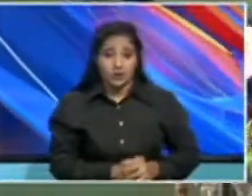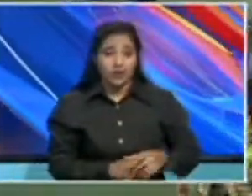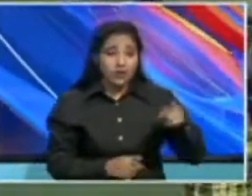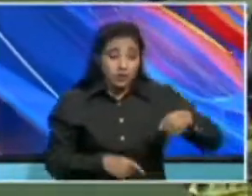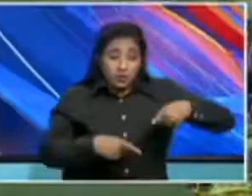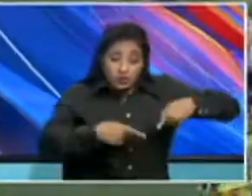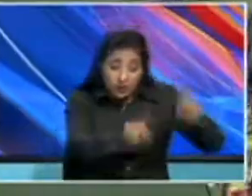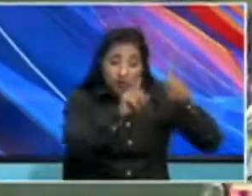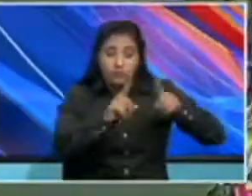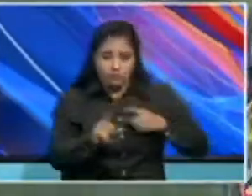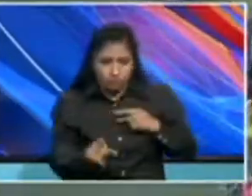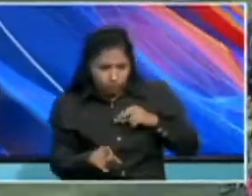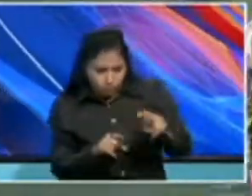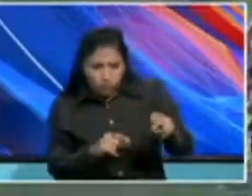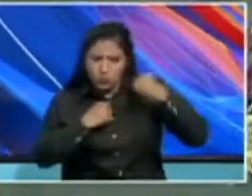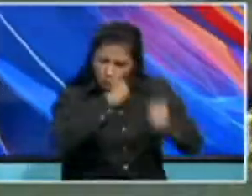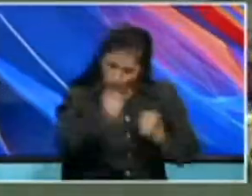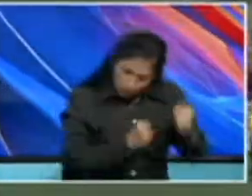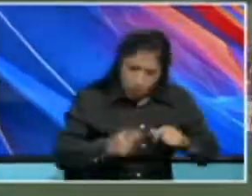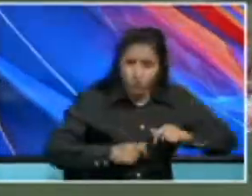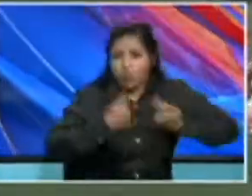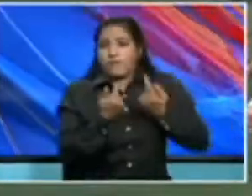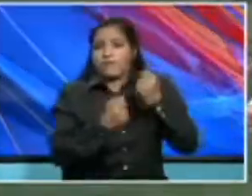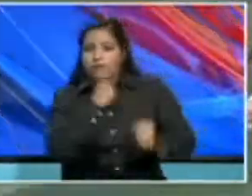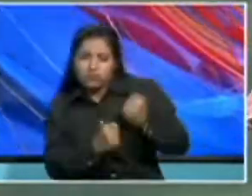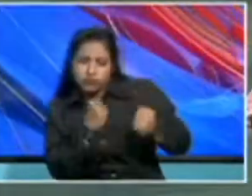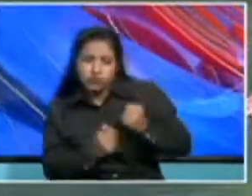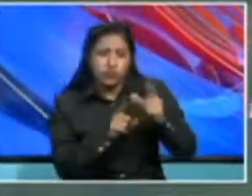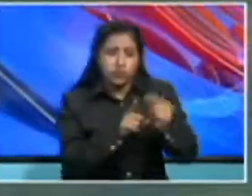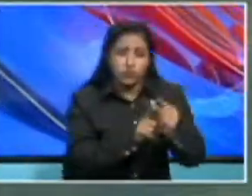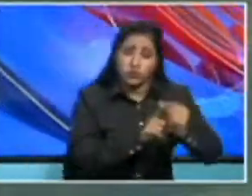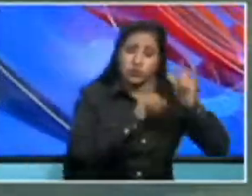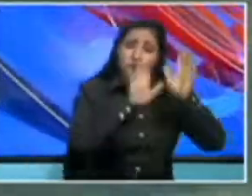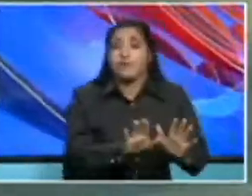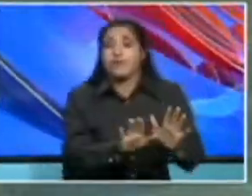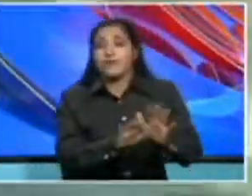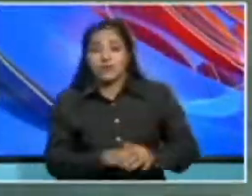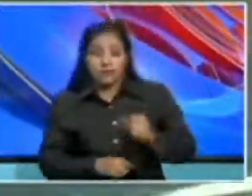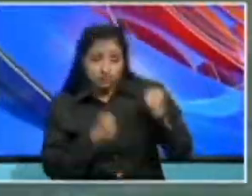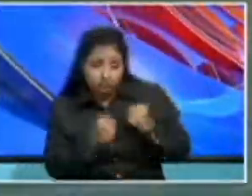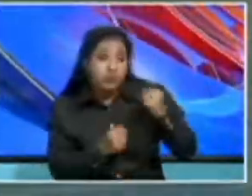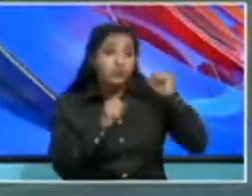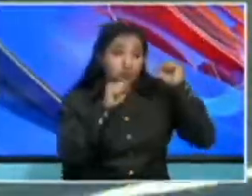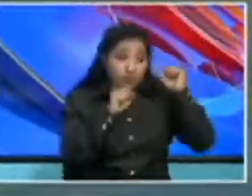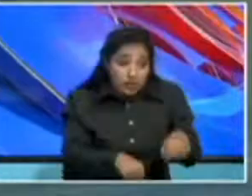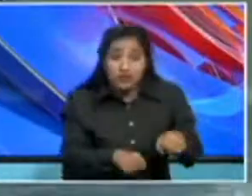तू खुद से आगे दौड़ेगा, That's right. दौड़ेगा,